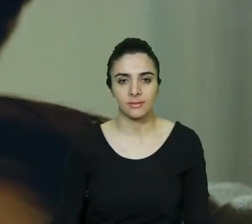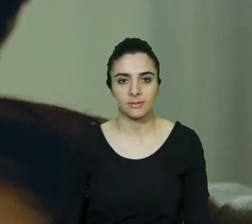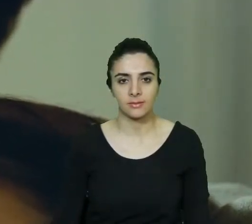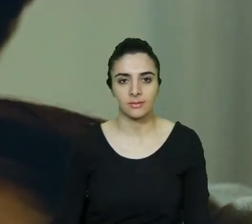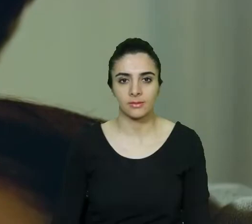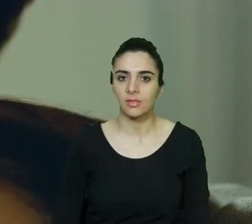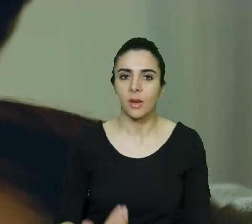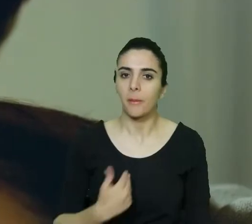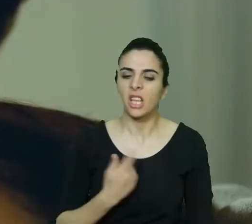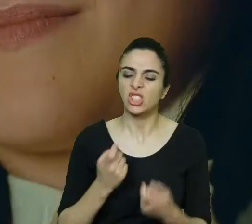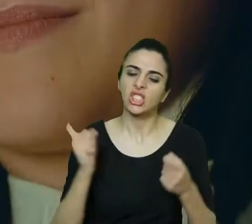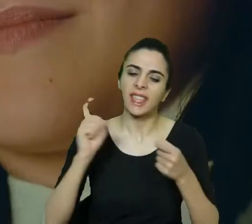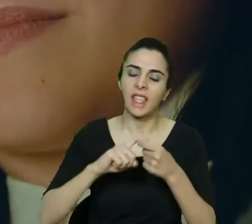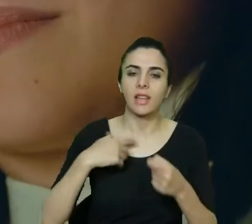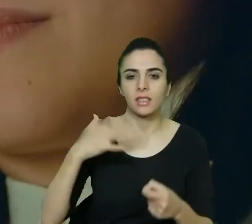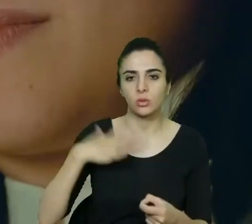Ben de tayinimi isteyeceğim.